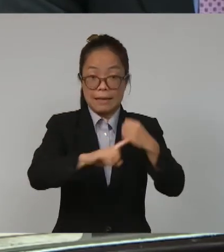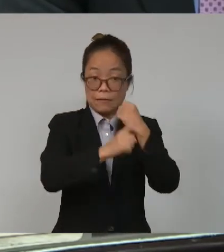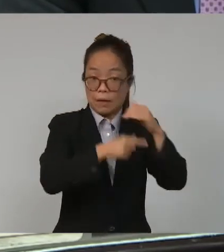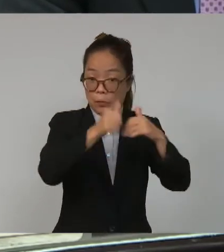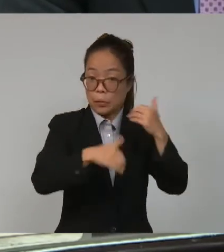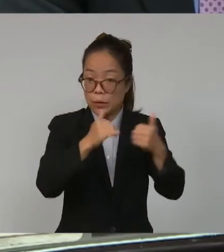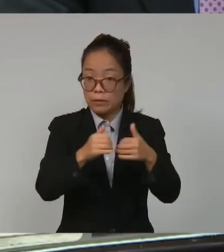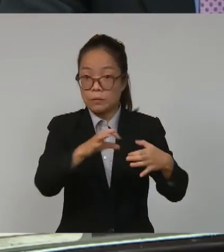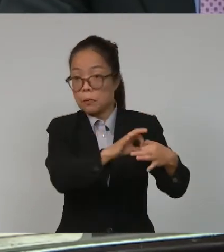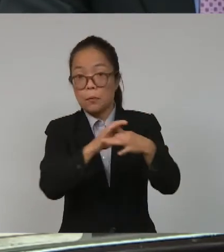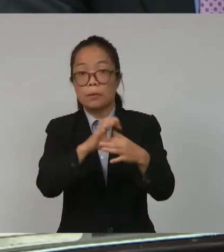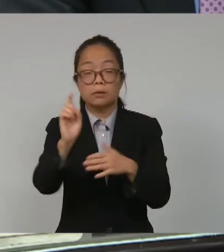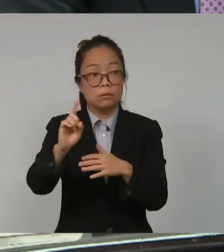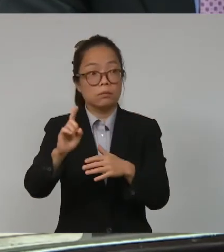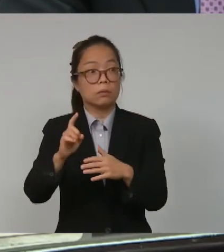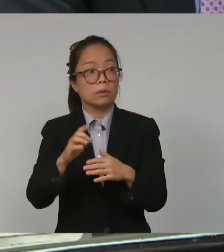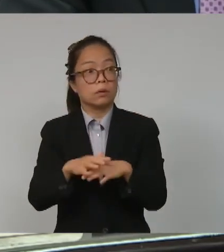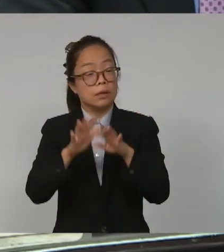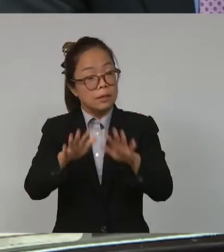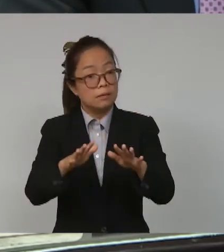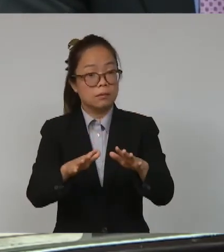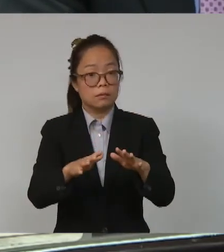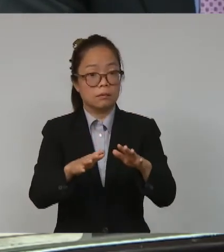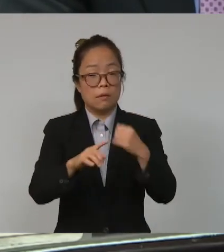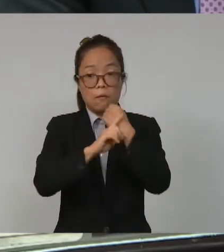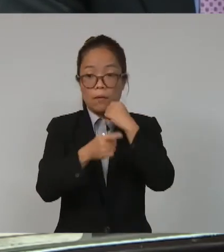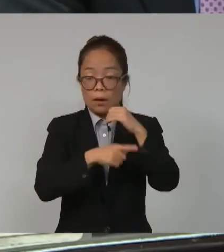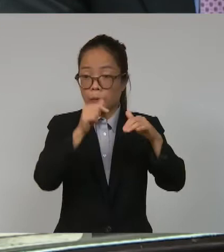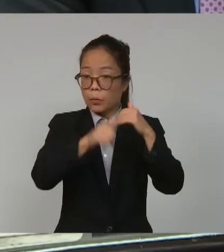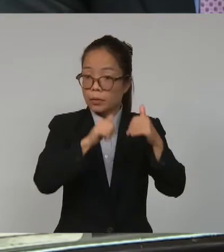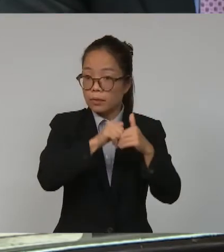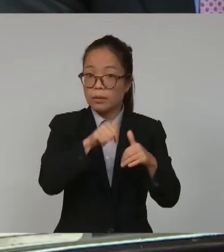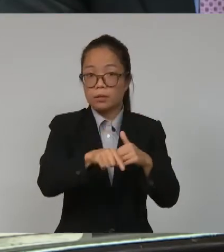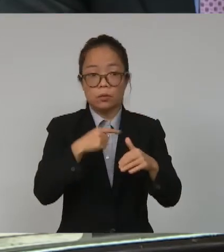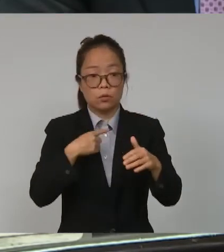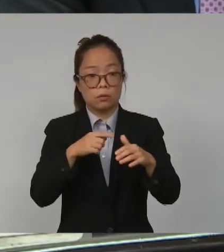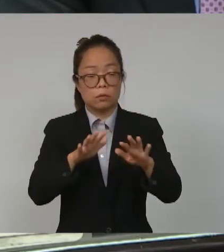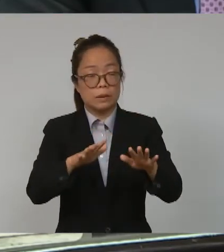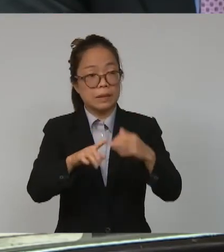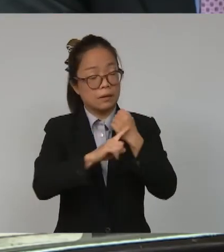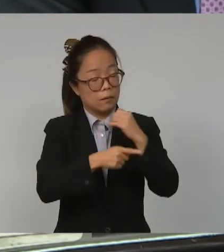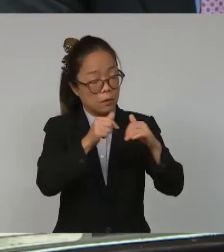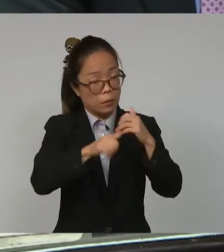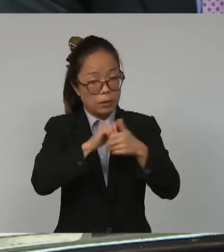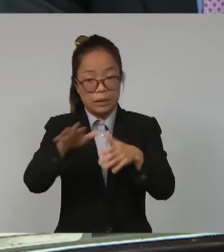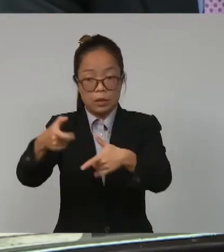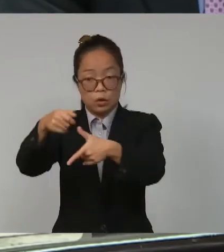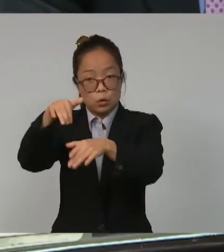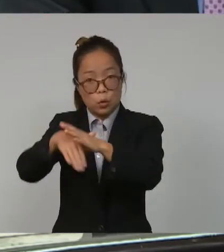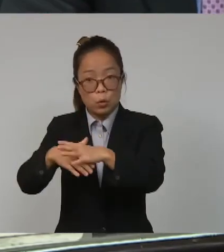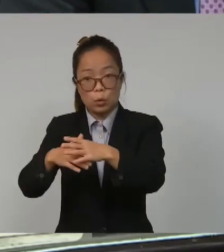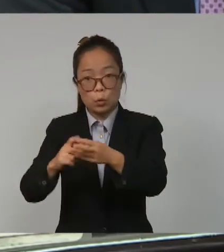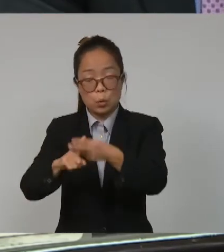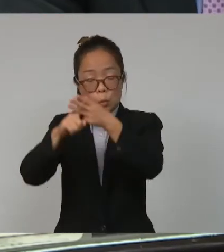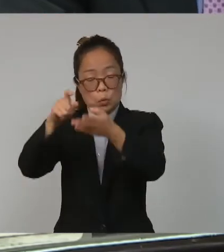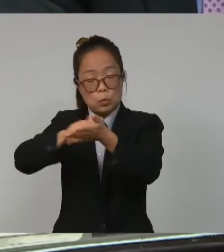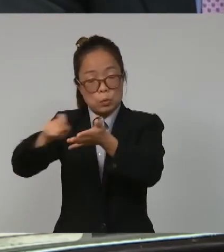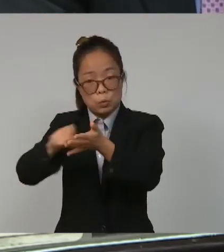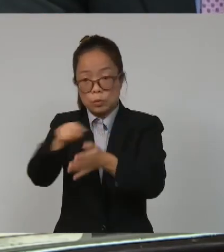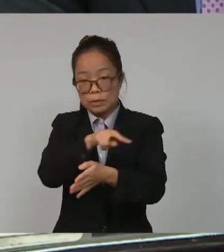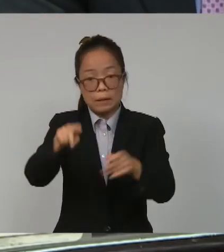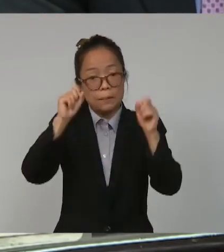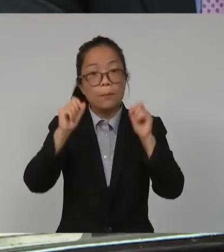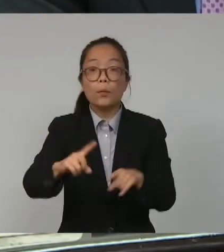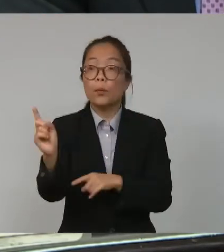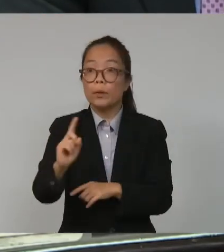法律关系是什么？现在的法律，现在我们在施行的法律跟这个公投主文之间不同的地